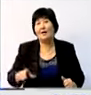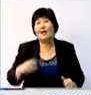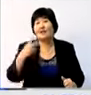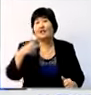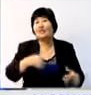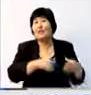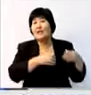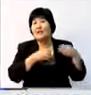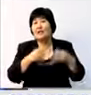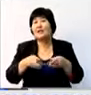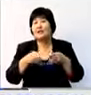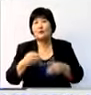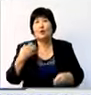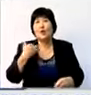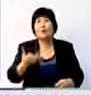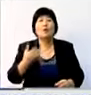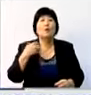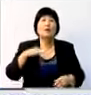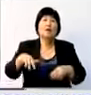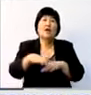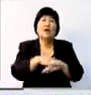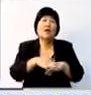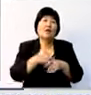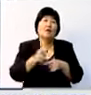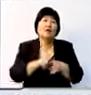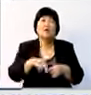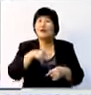осы 20 делегация болып келді Қызылордаға. Мынау Қызылорда халқы өте қонақжай халық екен.